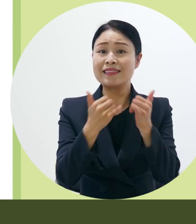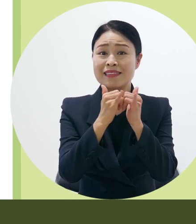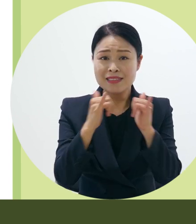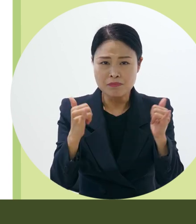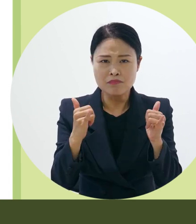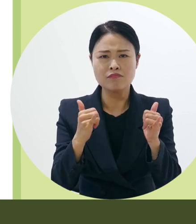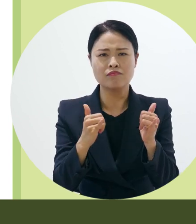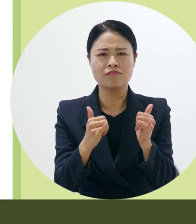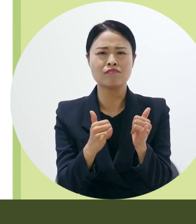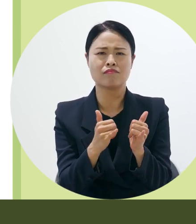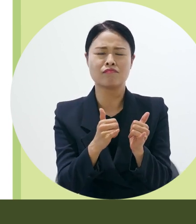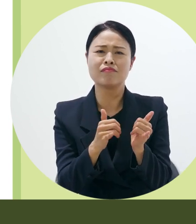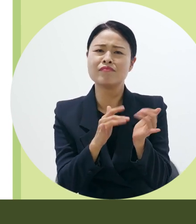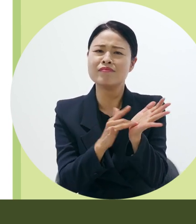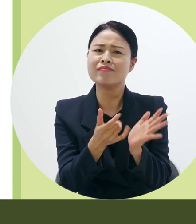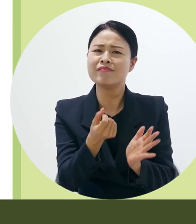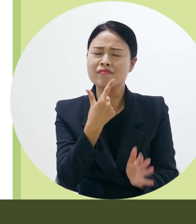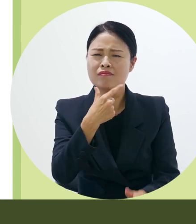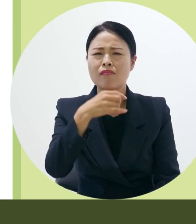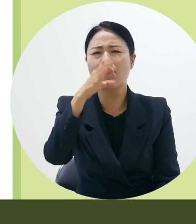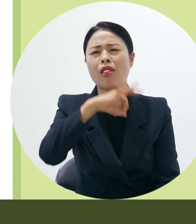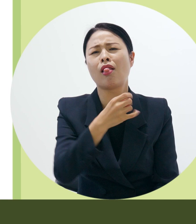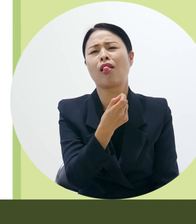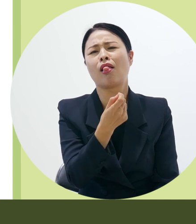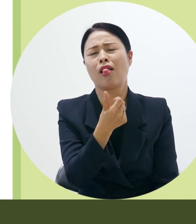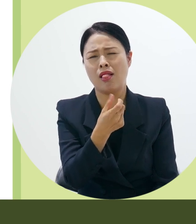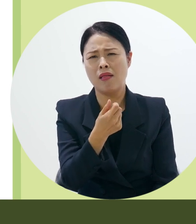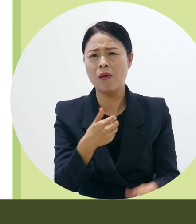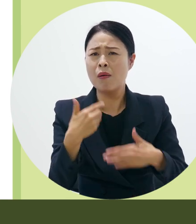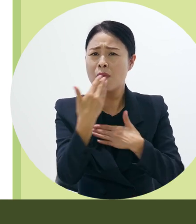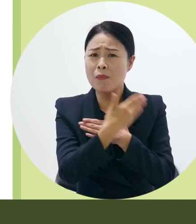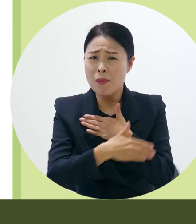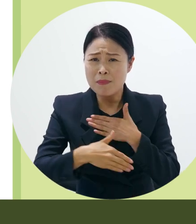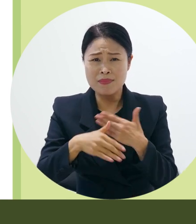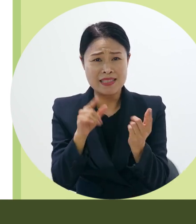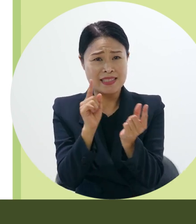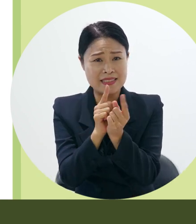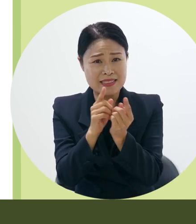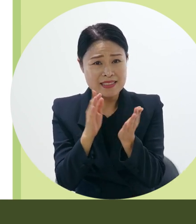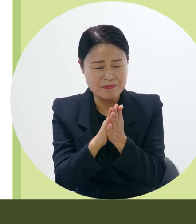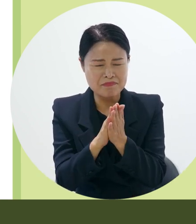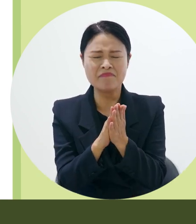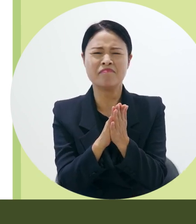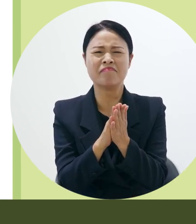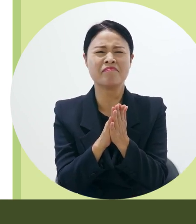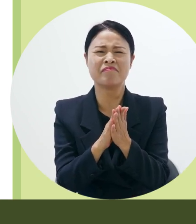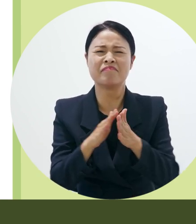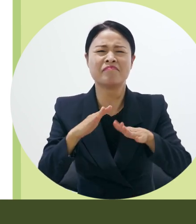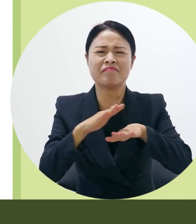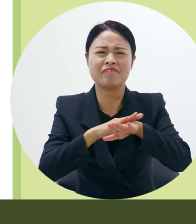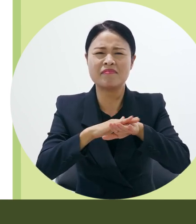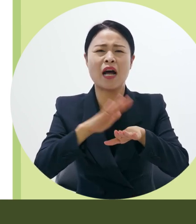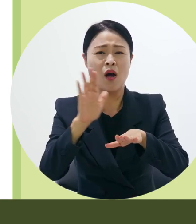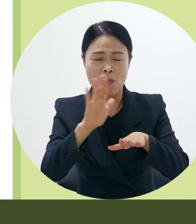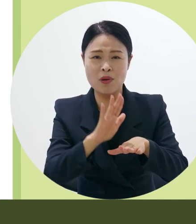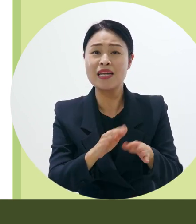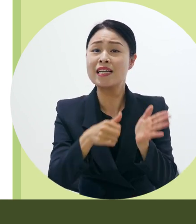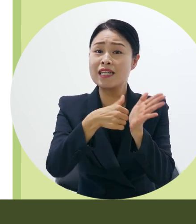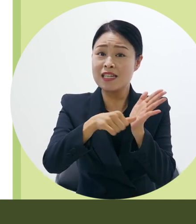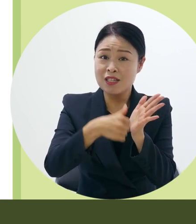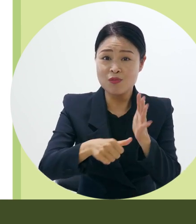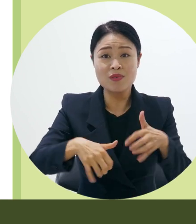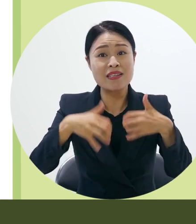작용이 약하거나 인체에 직접 작용하지 아니하며 기구 또는 기계가 아닌 것과 이와 유사한